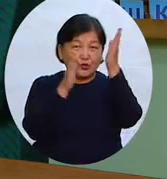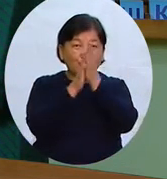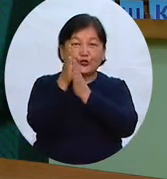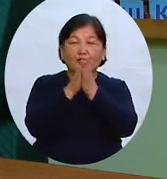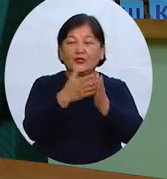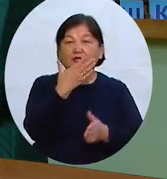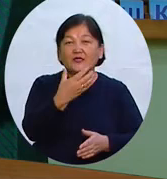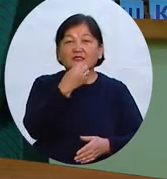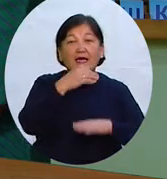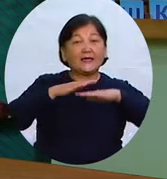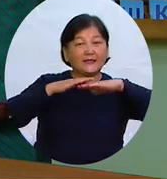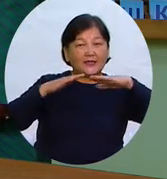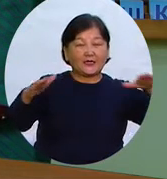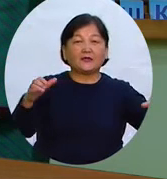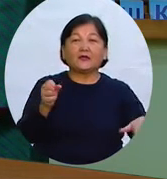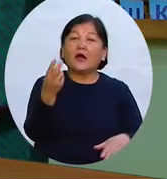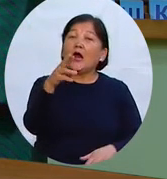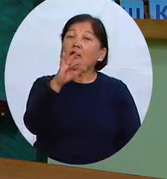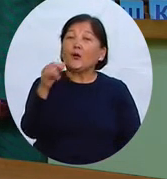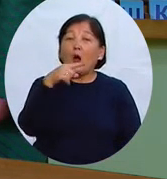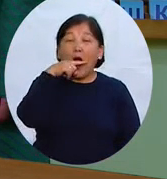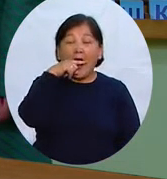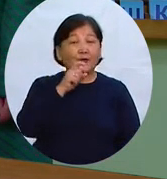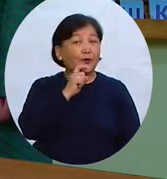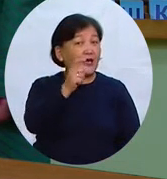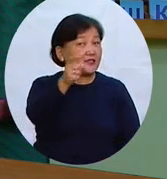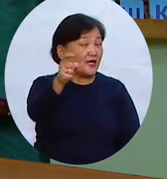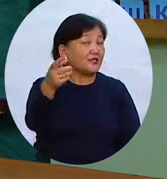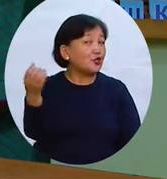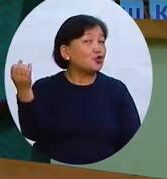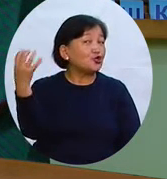талд адуу янцгаж байгааг сонсож мэдэрлээ шүү дээ хүүхдүүд.